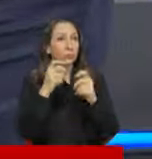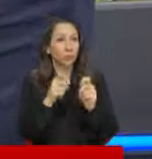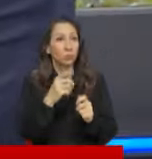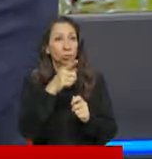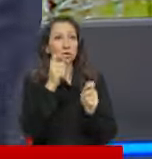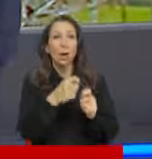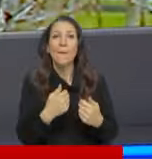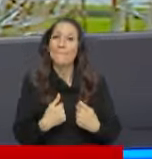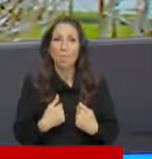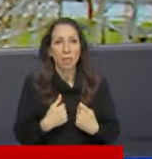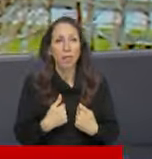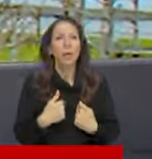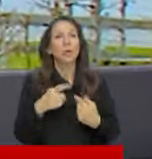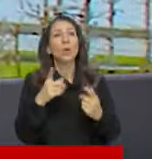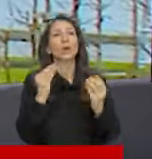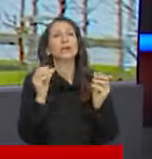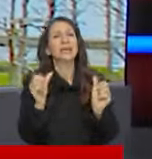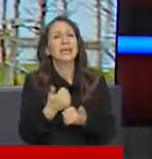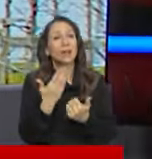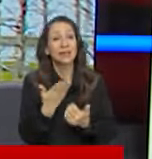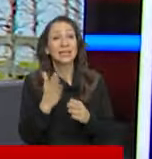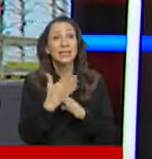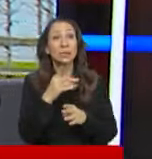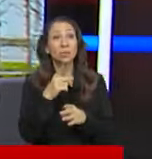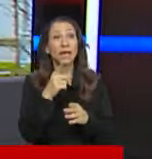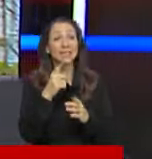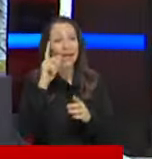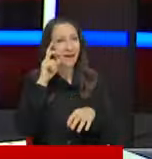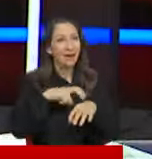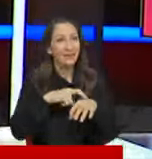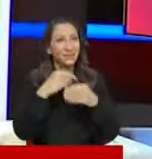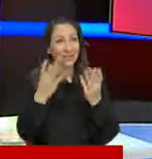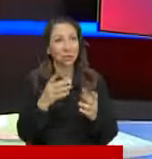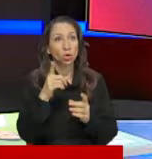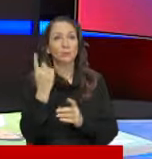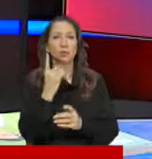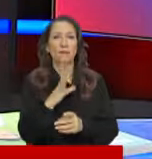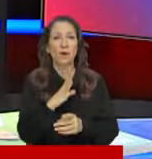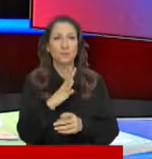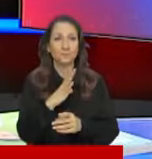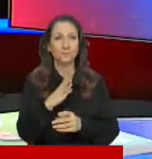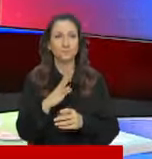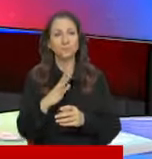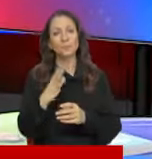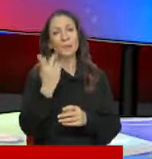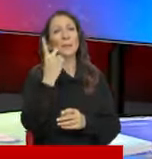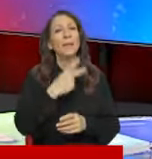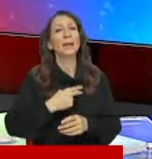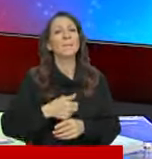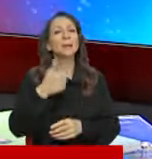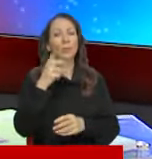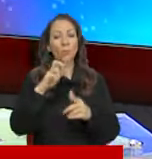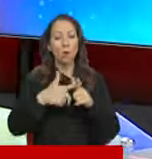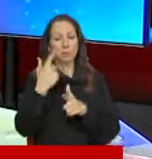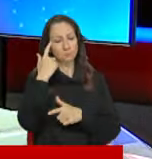Bak bu işleri yapıyoruz Bunlar o kadar kıymetli şeyler ki Çünkü bunları Siz hatırlattığın zda Şimdi şöyle bir şey var mesela bir Belediye Başkanı